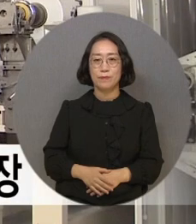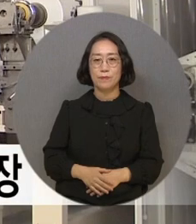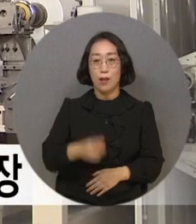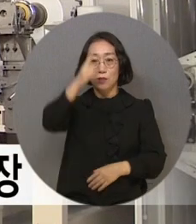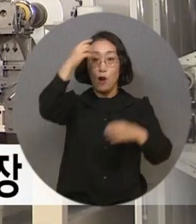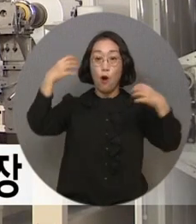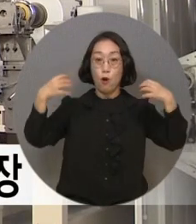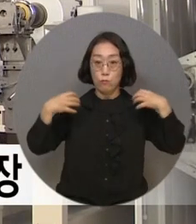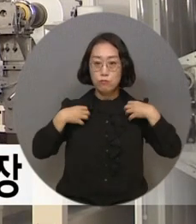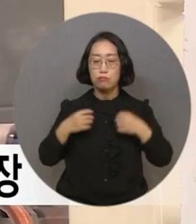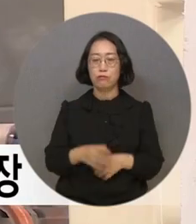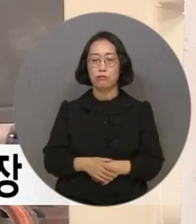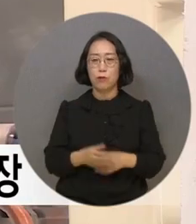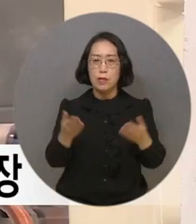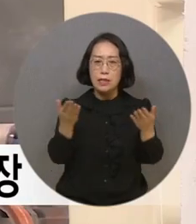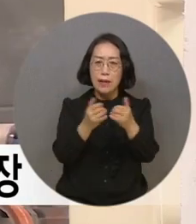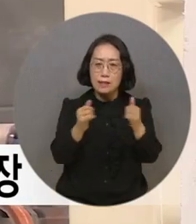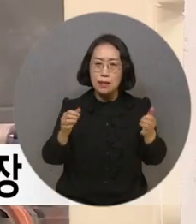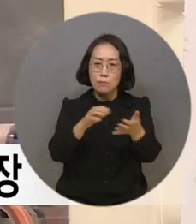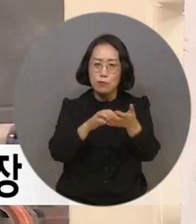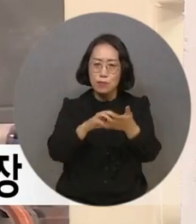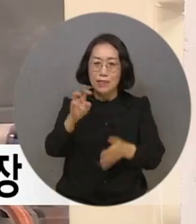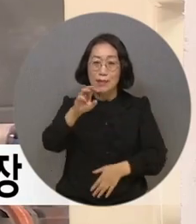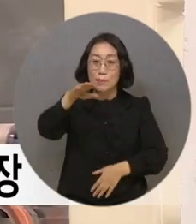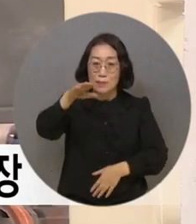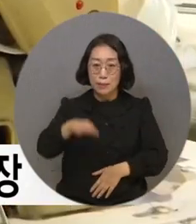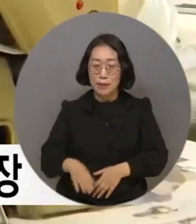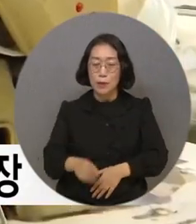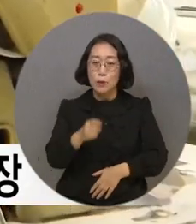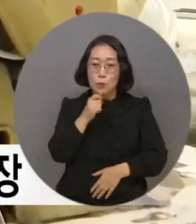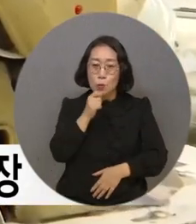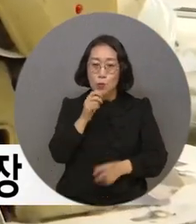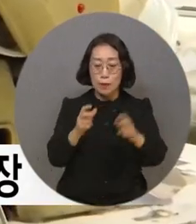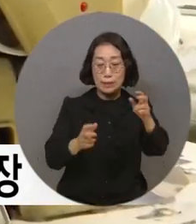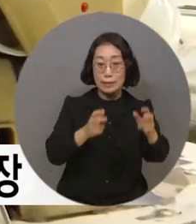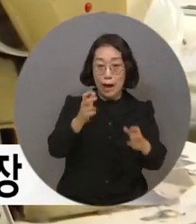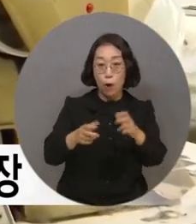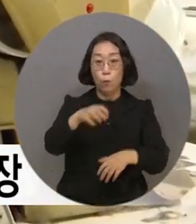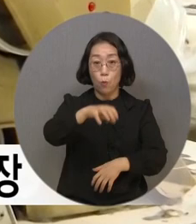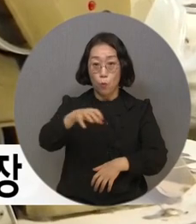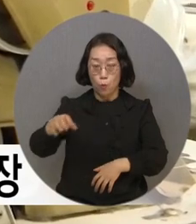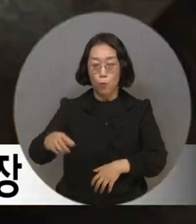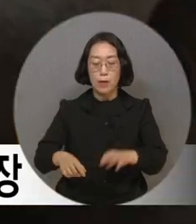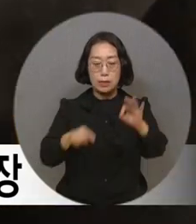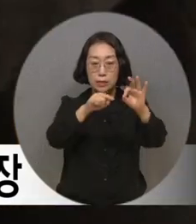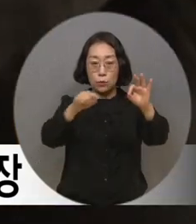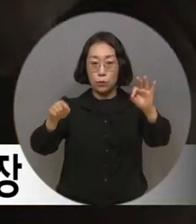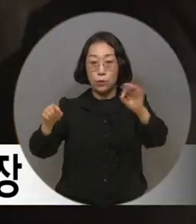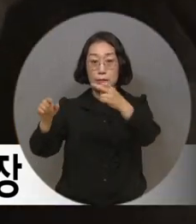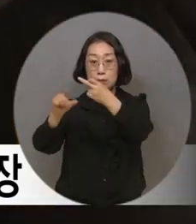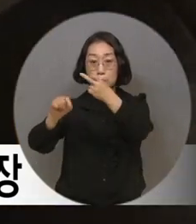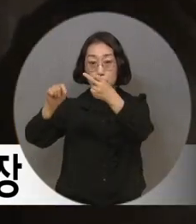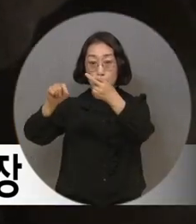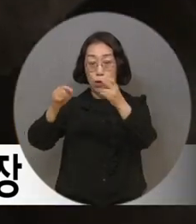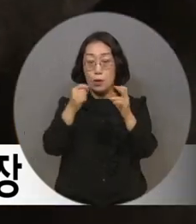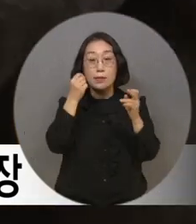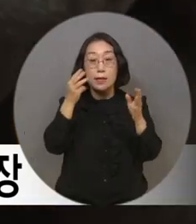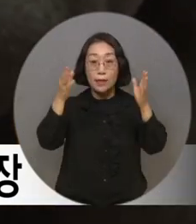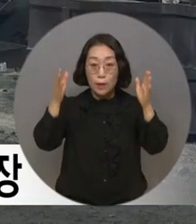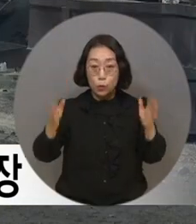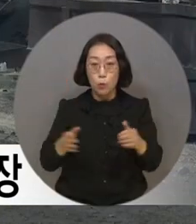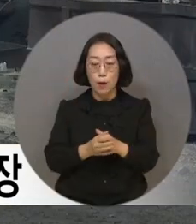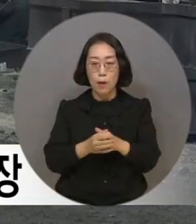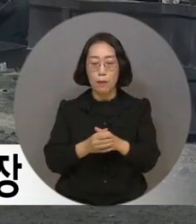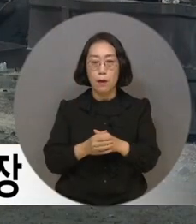정부가 상시 근로자 수 30인 미만 소규모 영세 사업장에 10월부터 12월분 고용 산재보험료 납부